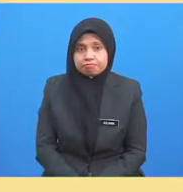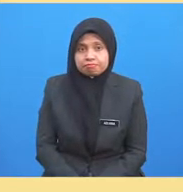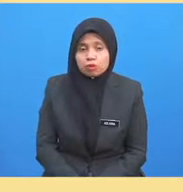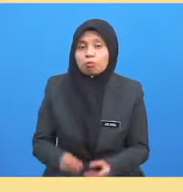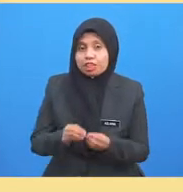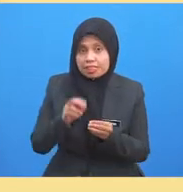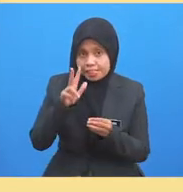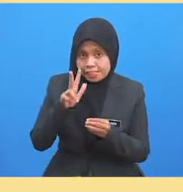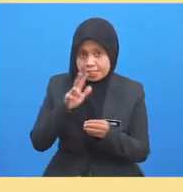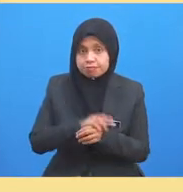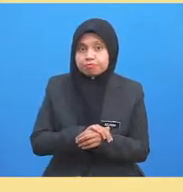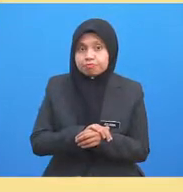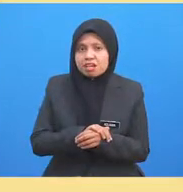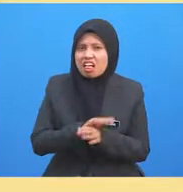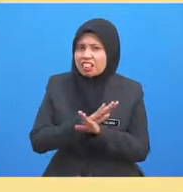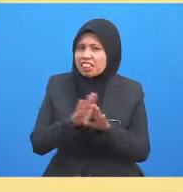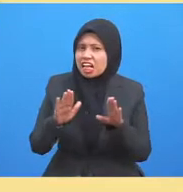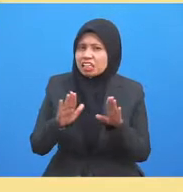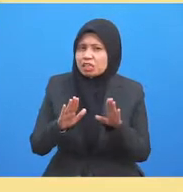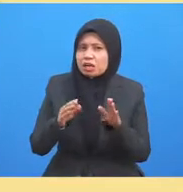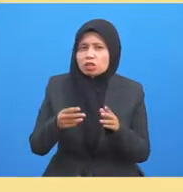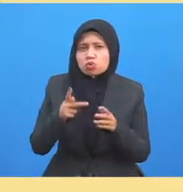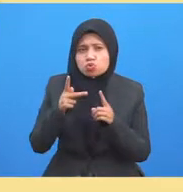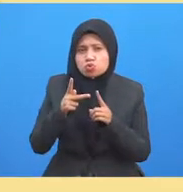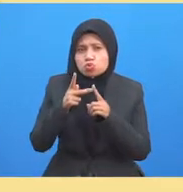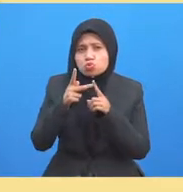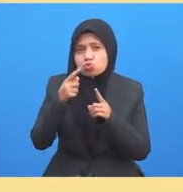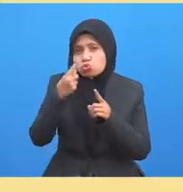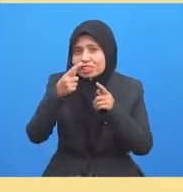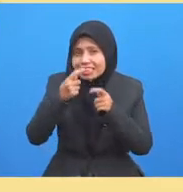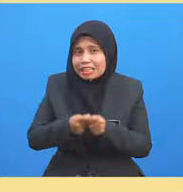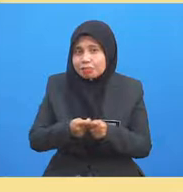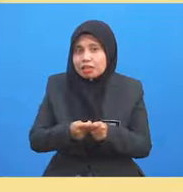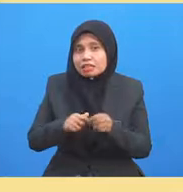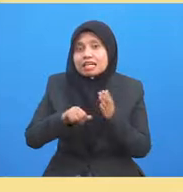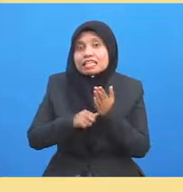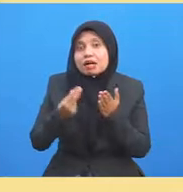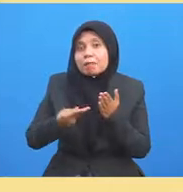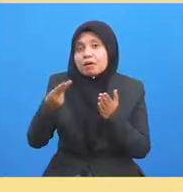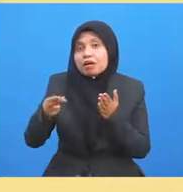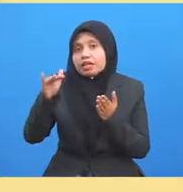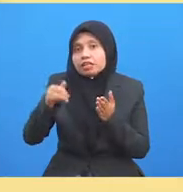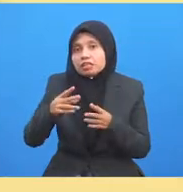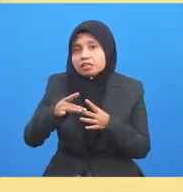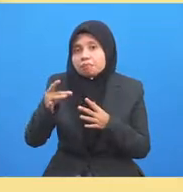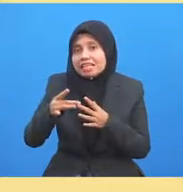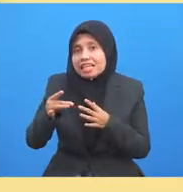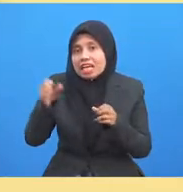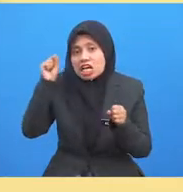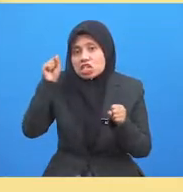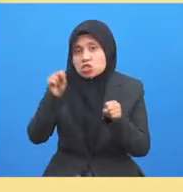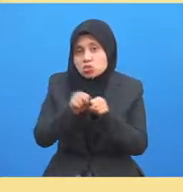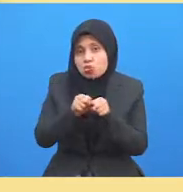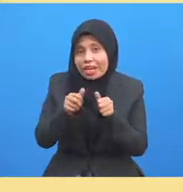Kriteria yang ketiga, tiada standard khas yang ditetapkan asalkan bahan yang dipilih itu bersesuaian